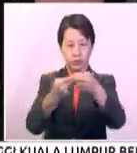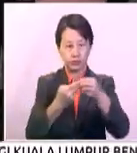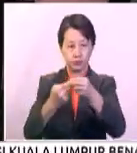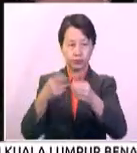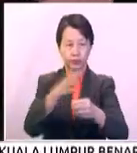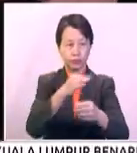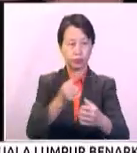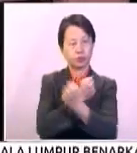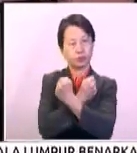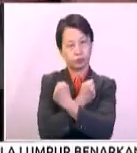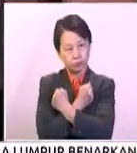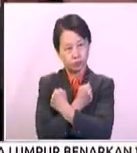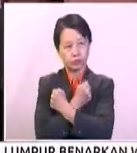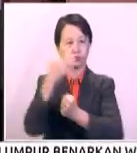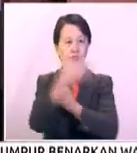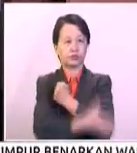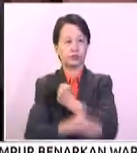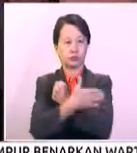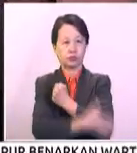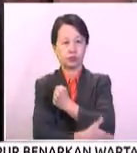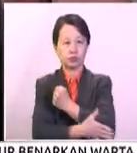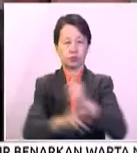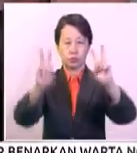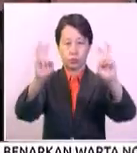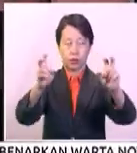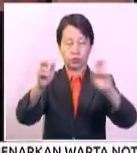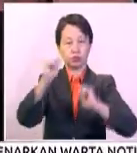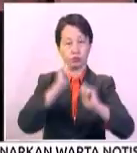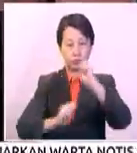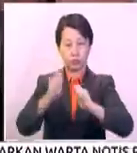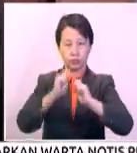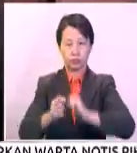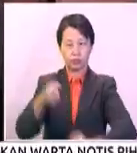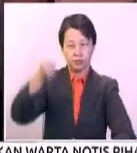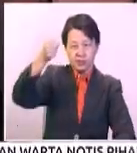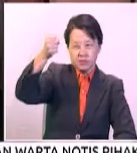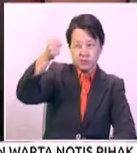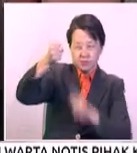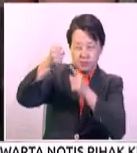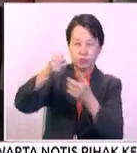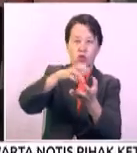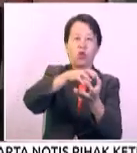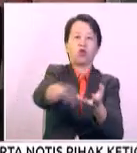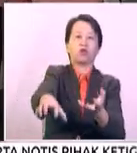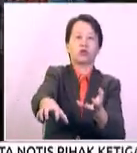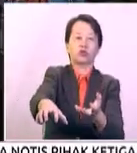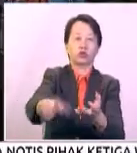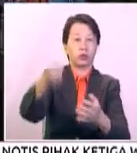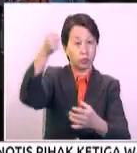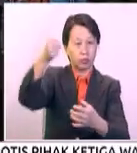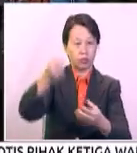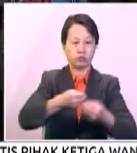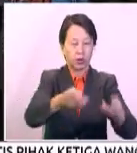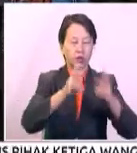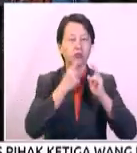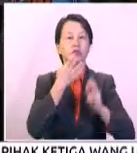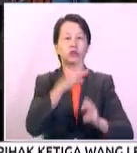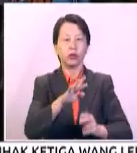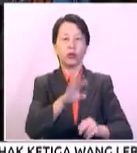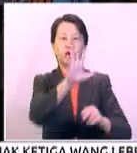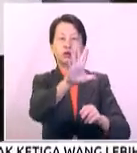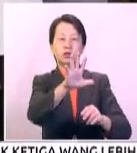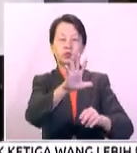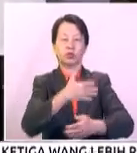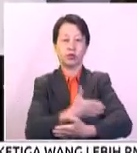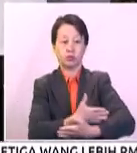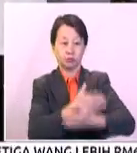dan PK cintakan negara tajuk sketsa dendam itu merosakkan membawa Tuah kepada kumpulan lima orang